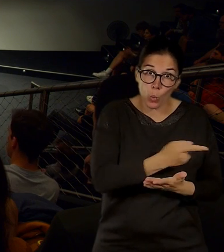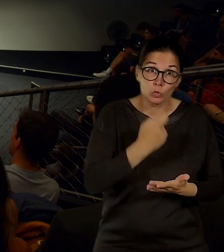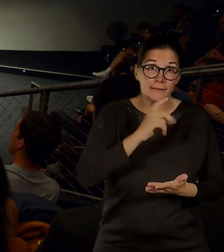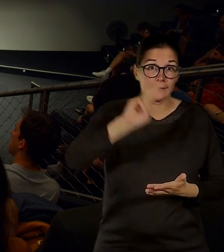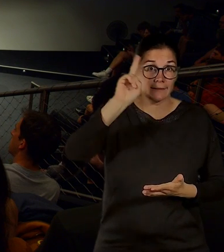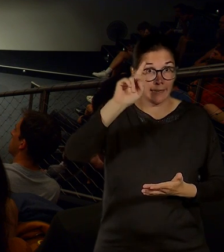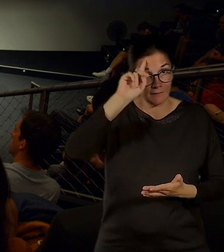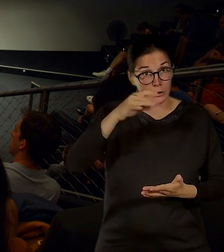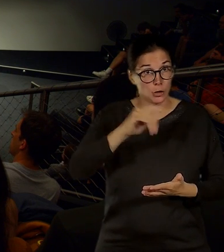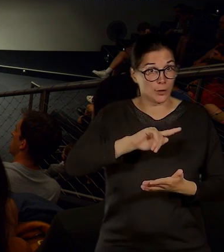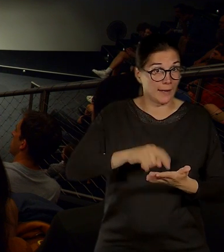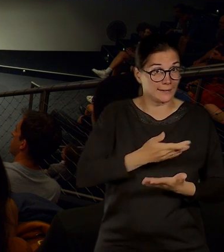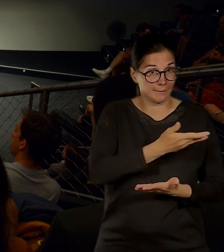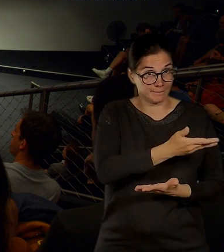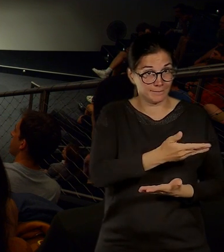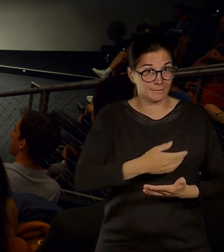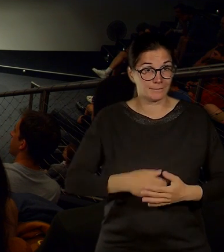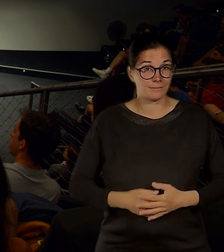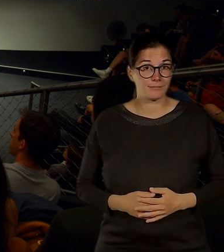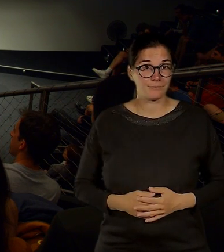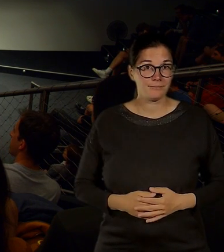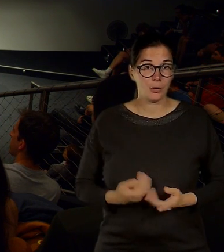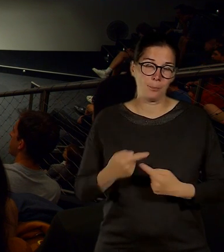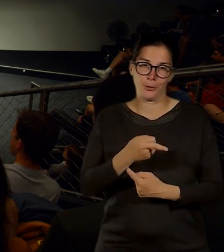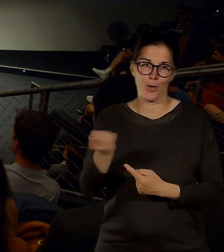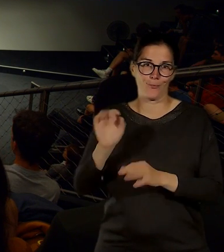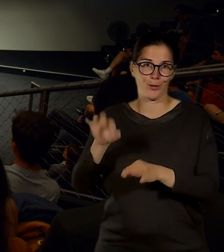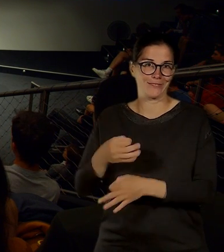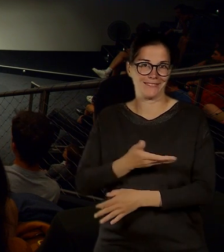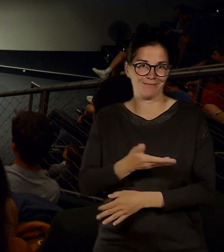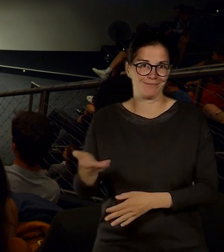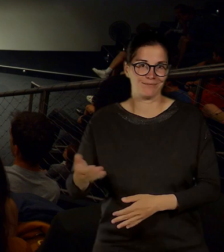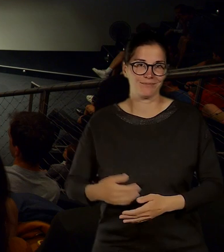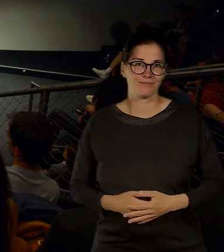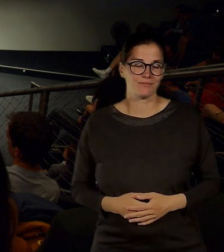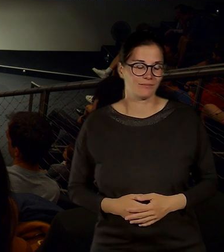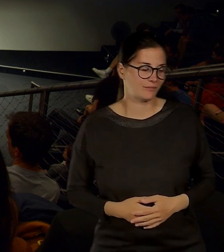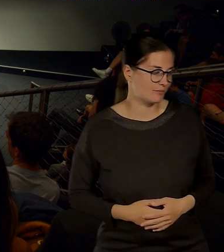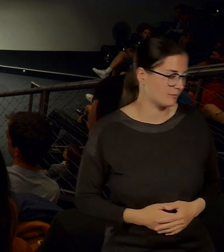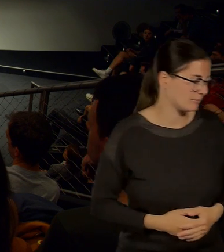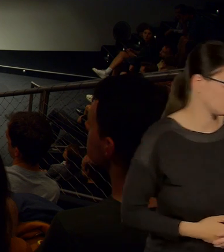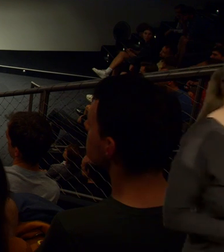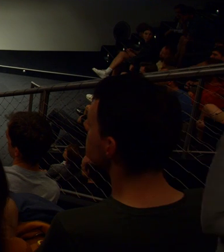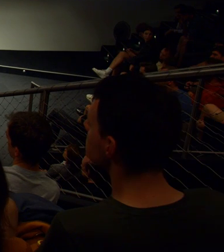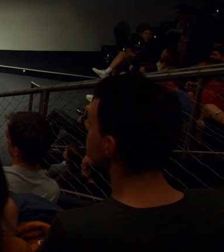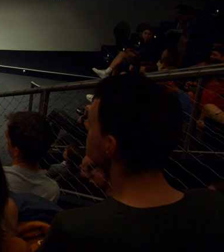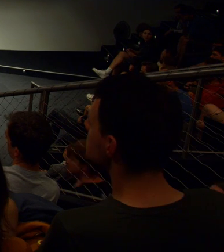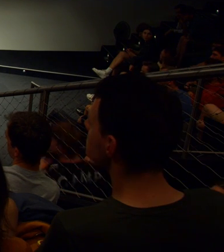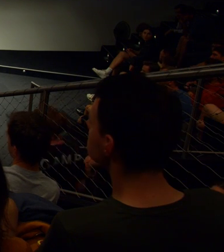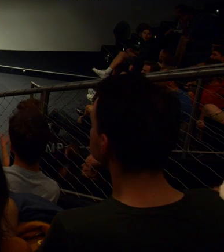dotaz máte připravený na naše panelisty. Tak první dotaz, tady